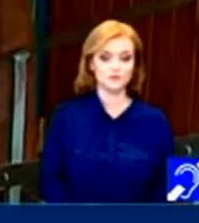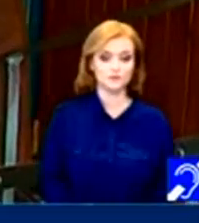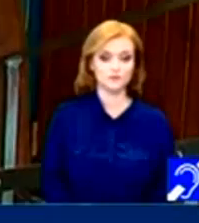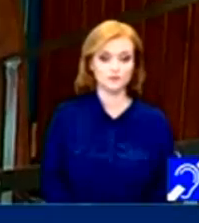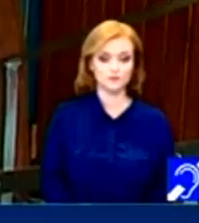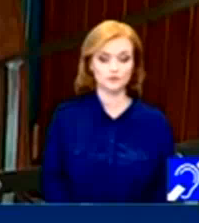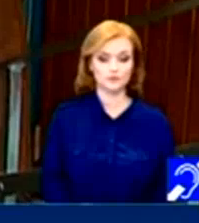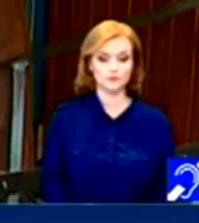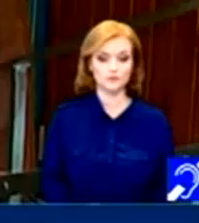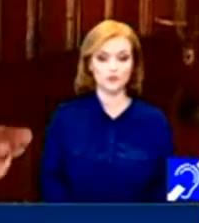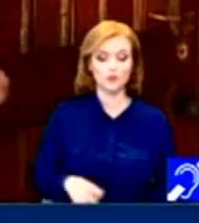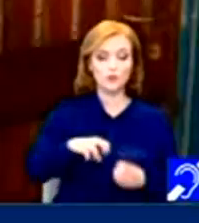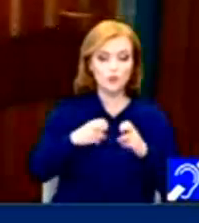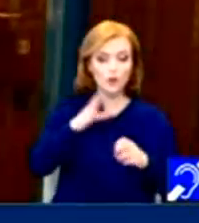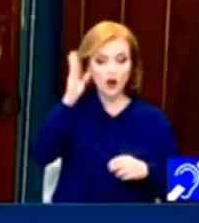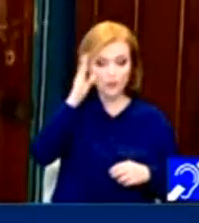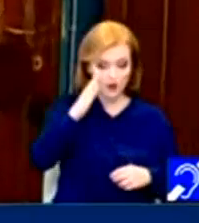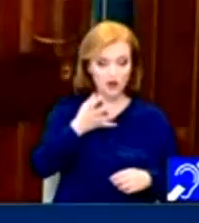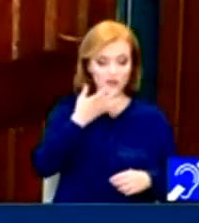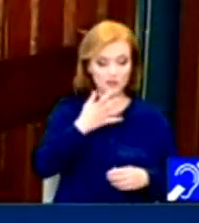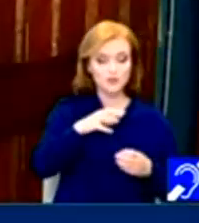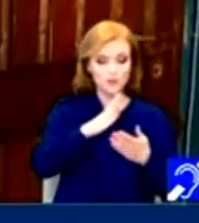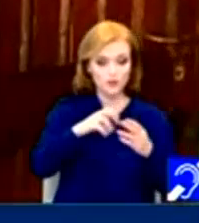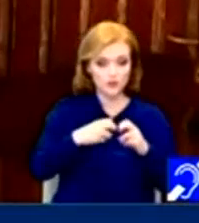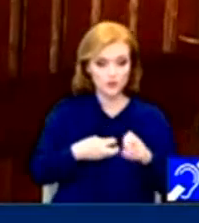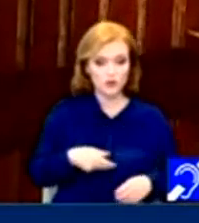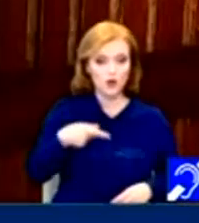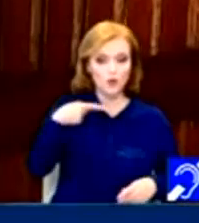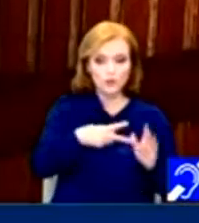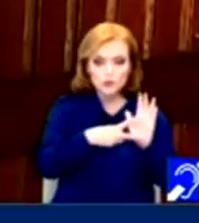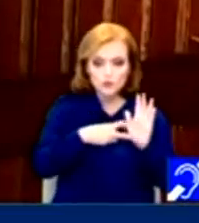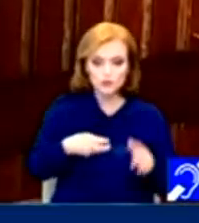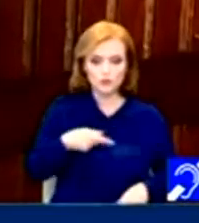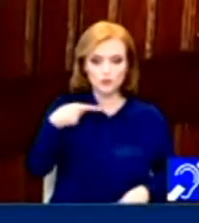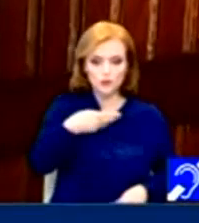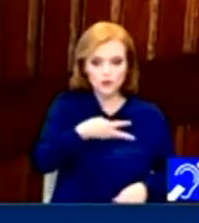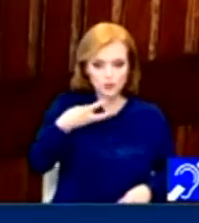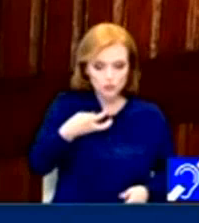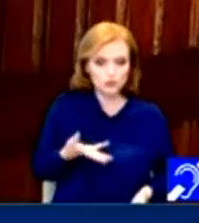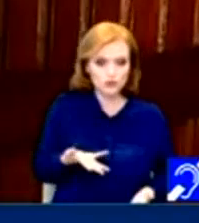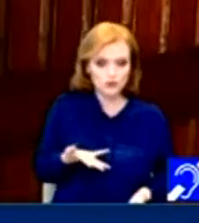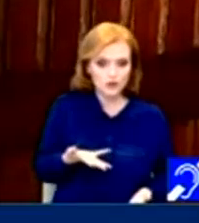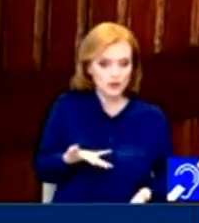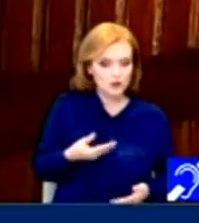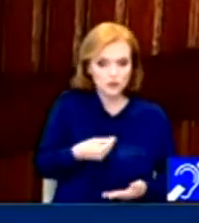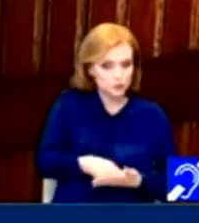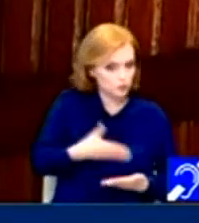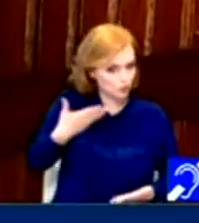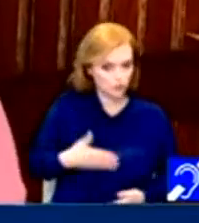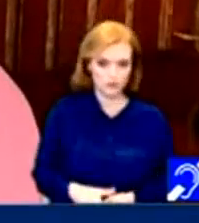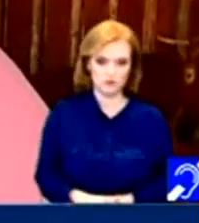apa caldă sunt probleme. 1500, 1300, asta pentru noi e cam bate la buzunare,